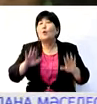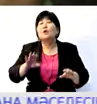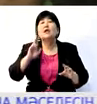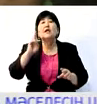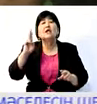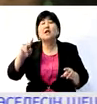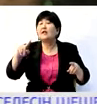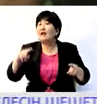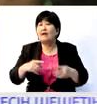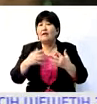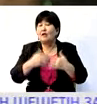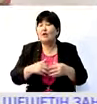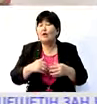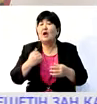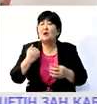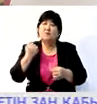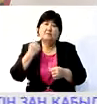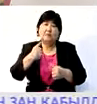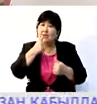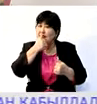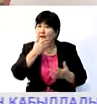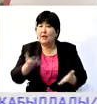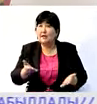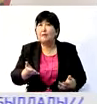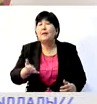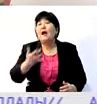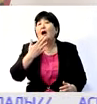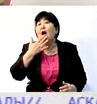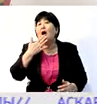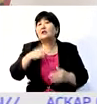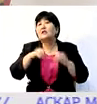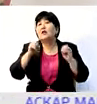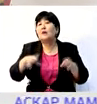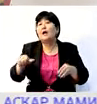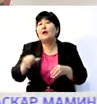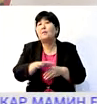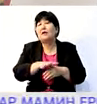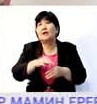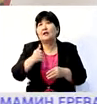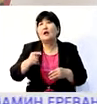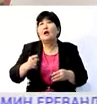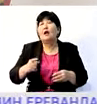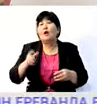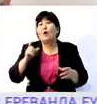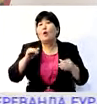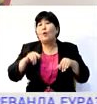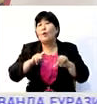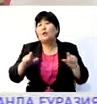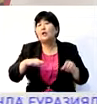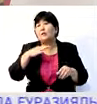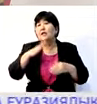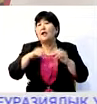ешқандай технология баса алмайды. Ағылшынша меңгерген мамандықтар бойынша біздің колледжде мамандықтар ашылып жатыр. Оның бір